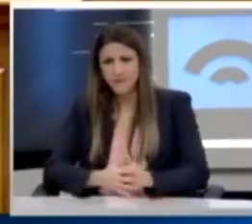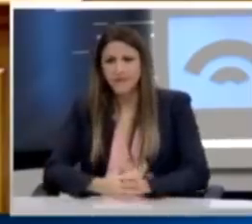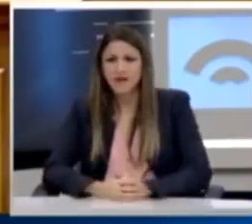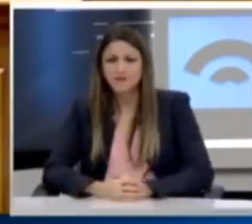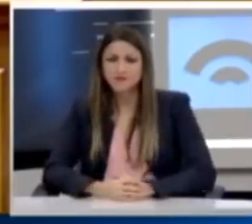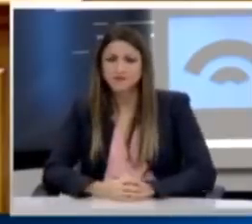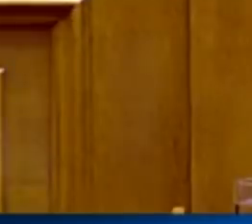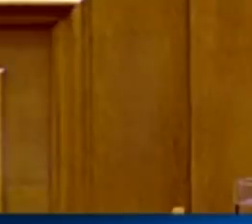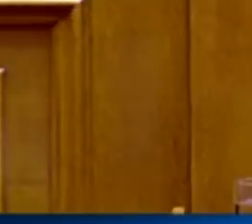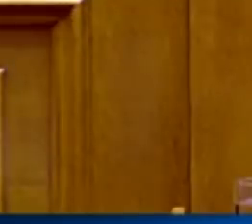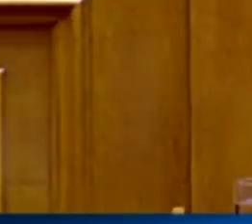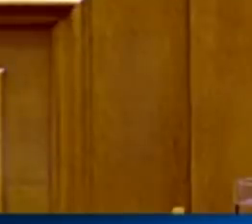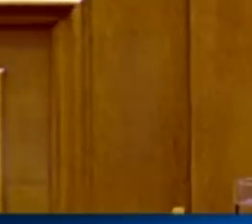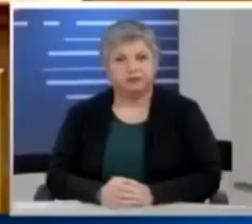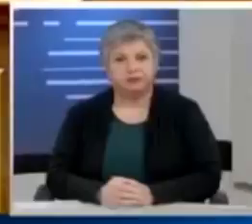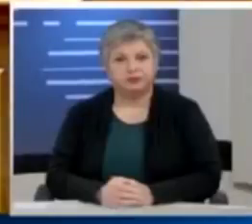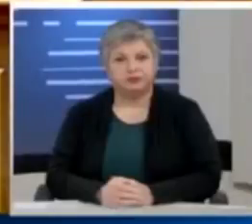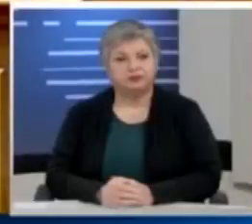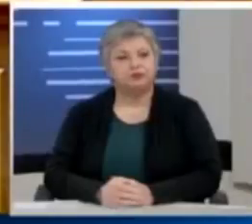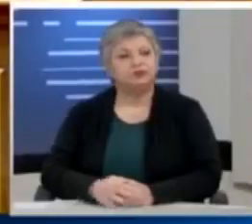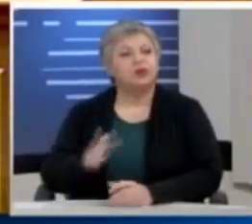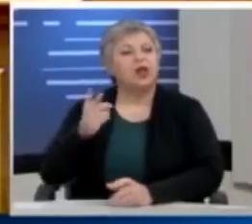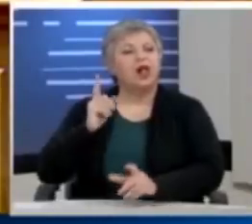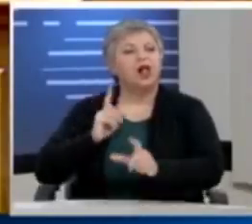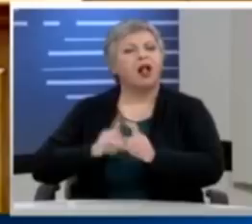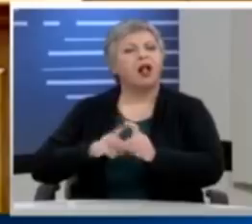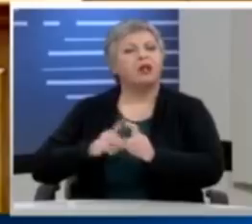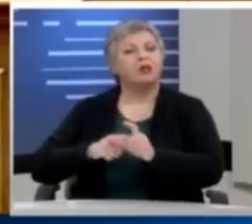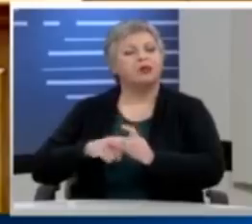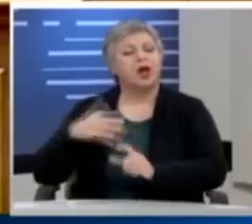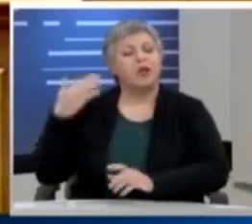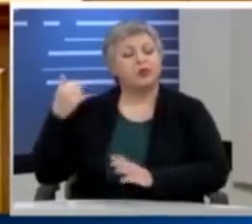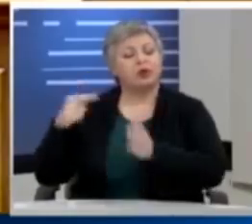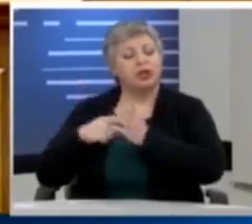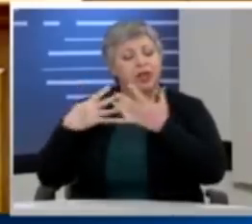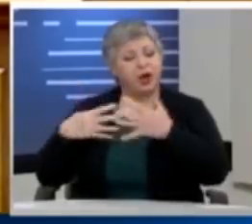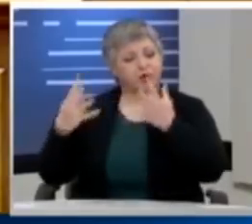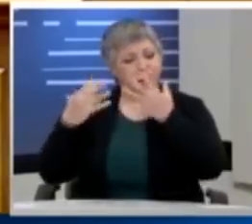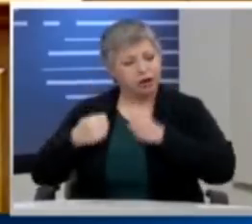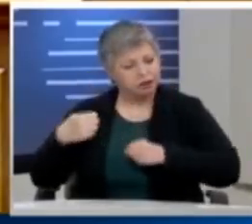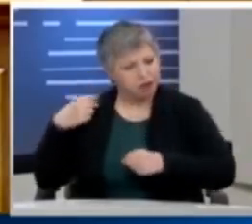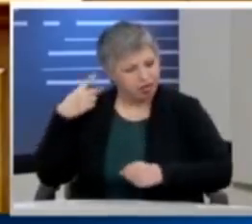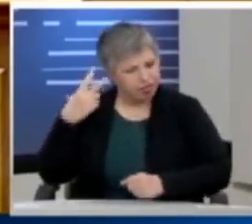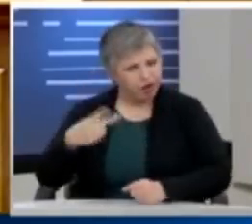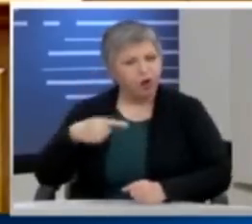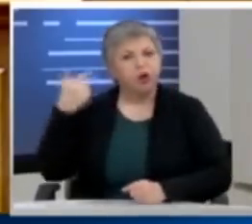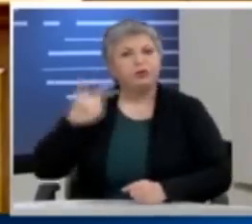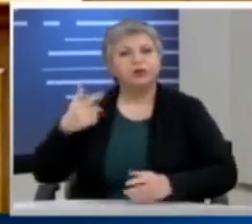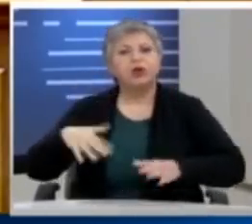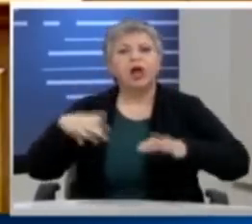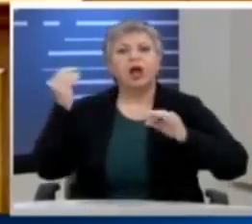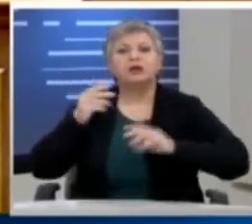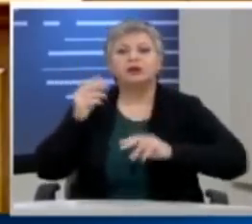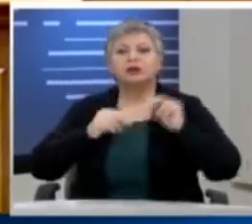Το ΚΚΕ από το 1992, όταν τέθηκε το ζήτημα της ονομασίας του